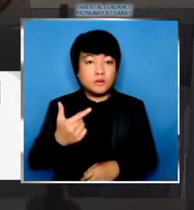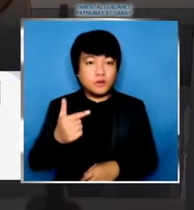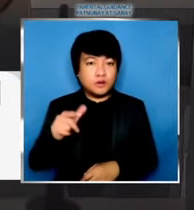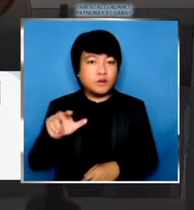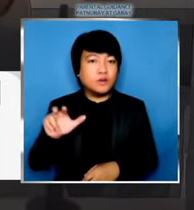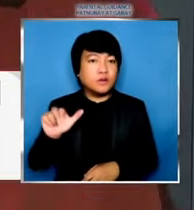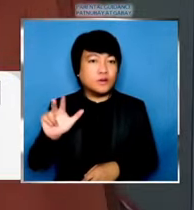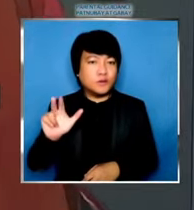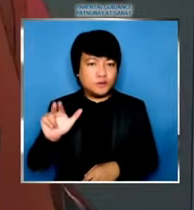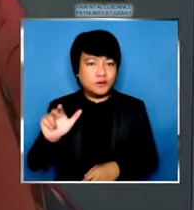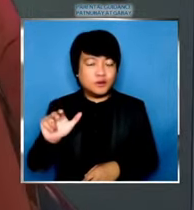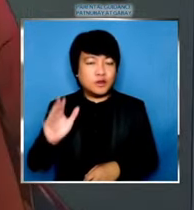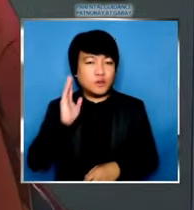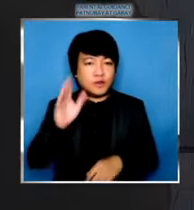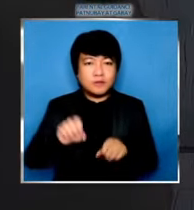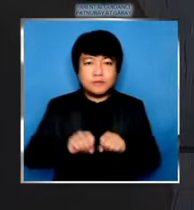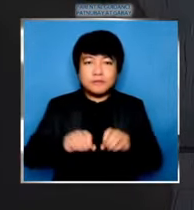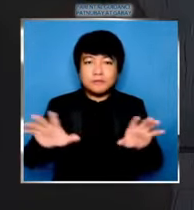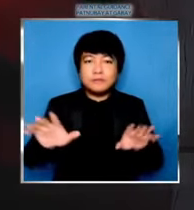Cinemalaya